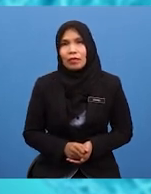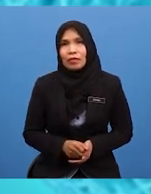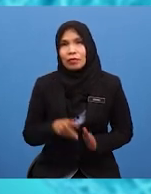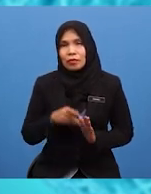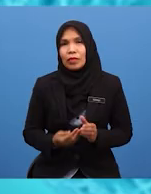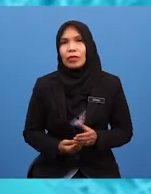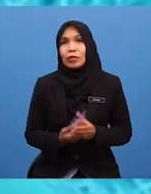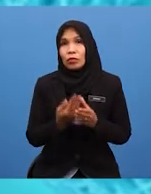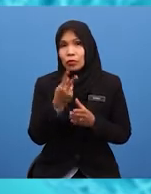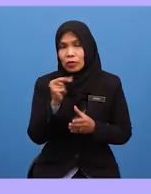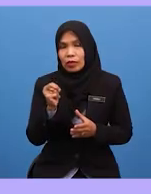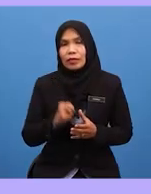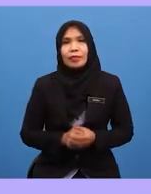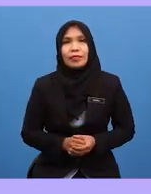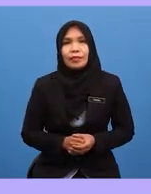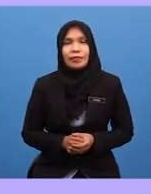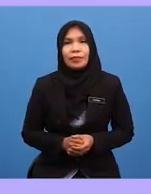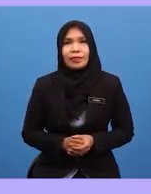sifat organisma hidup.